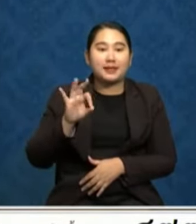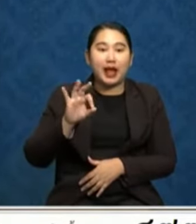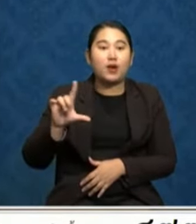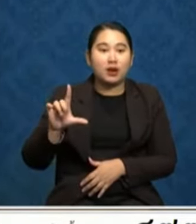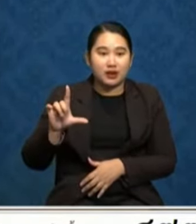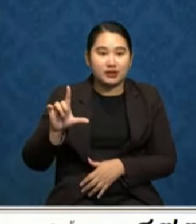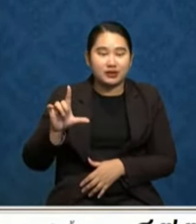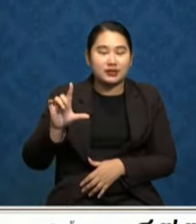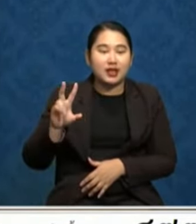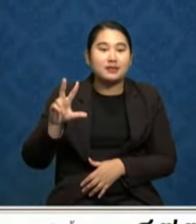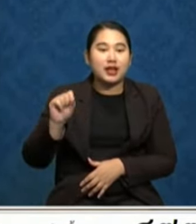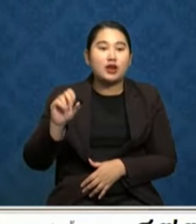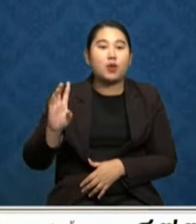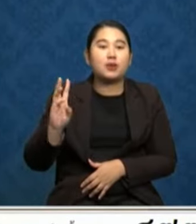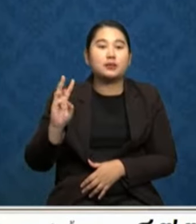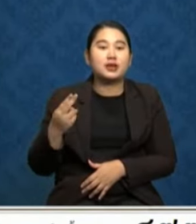น